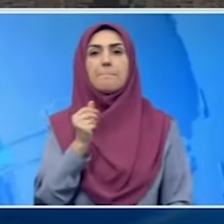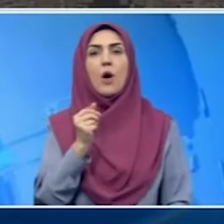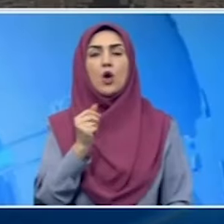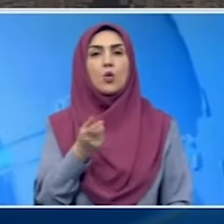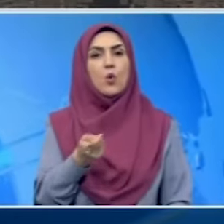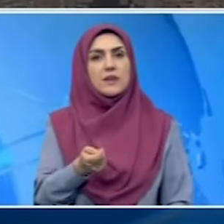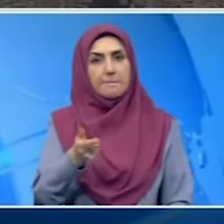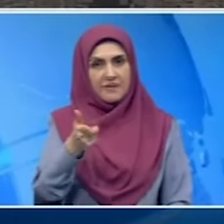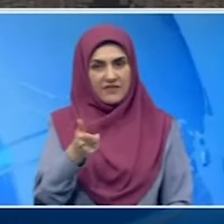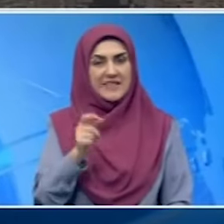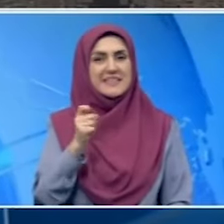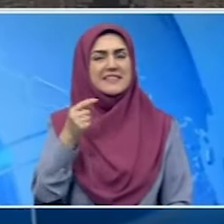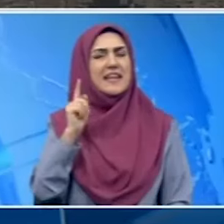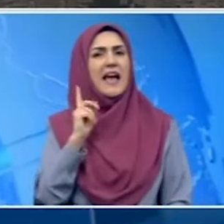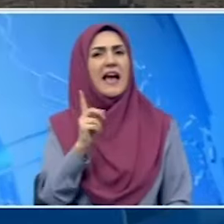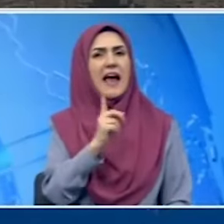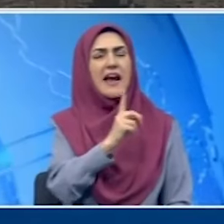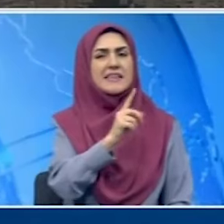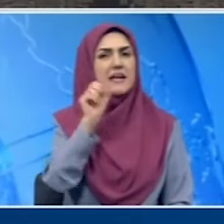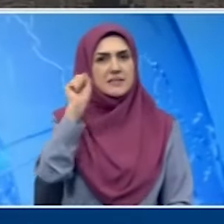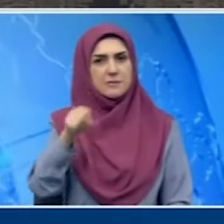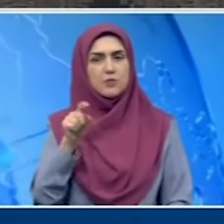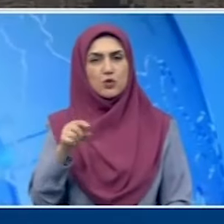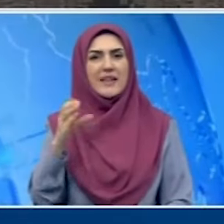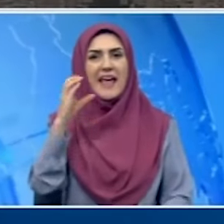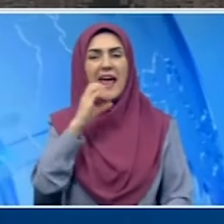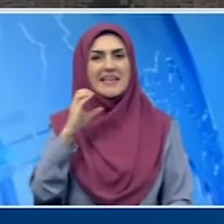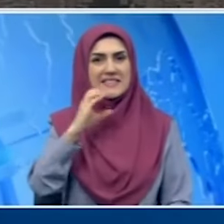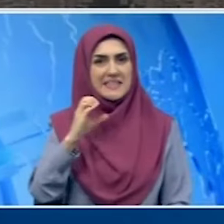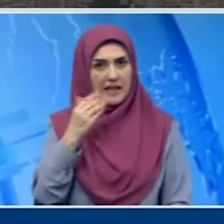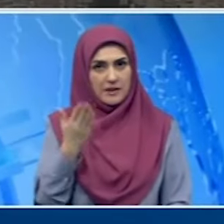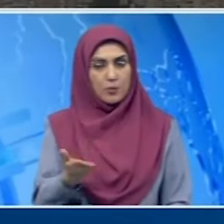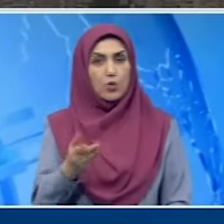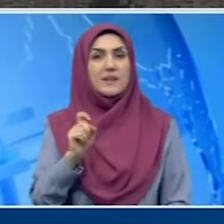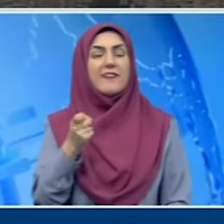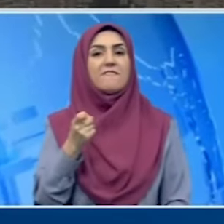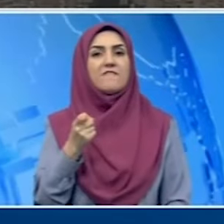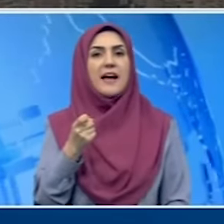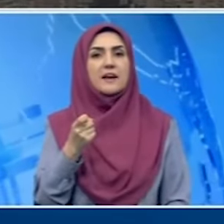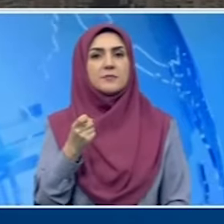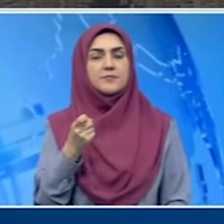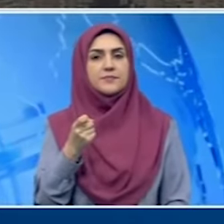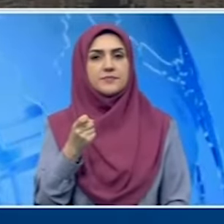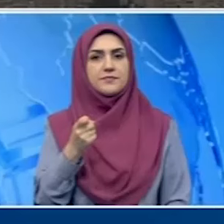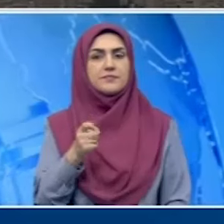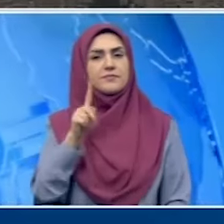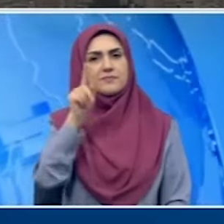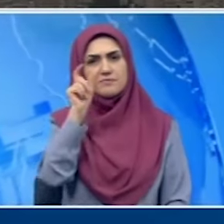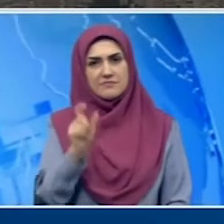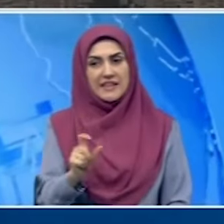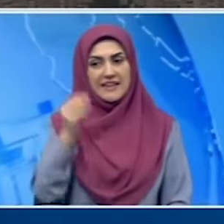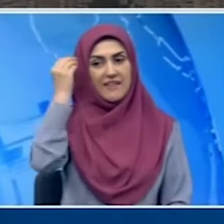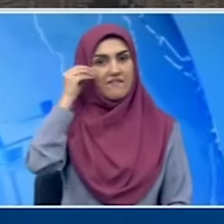به جزئیات اطلاعات شرکت هم به صورت فراوری شده و یک جا دسترسی پیدا بکنه. الکترونیکی